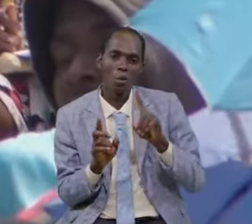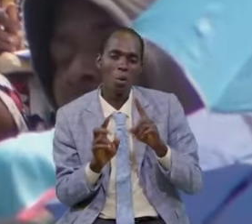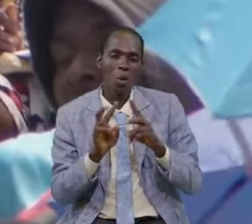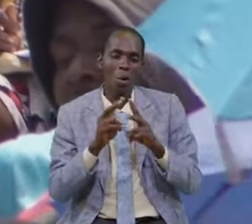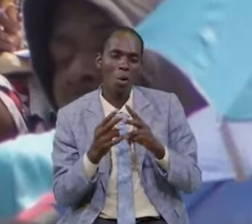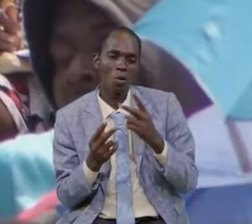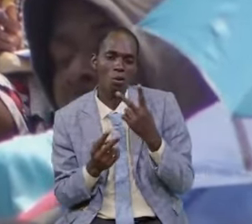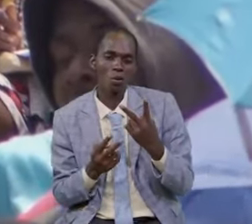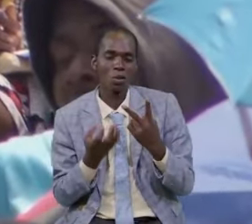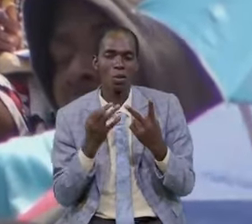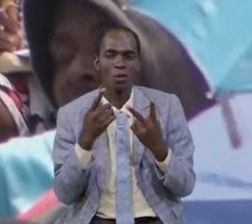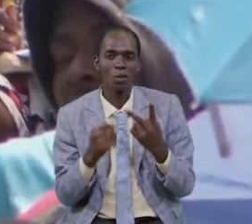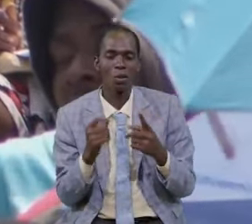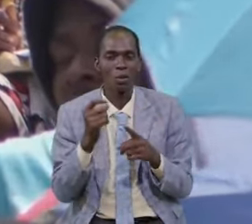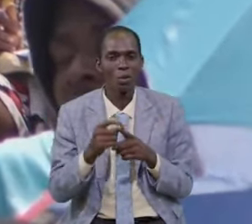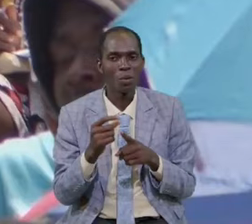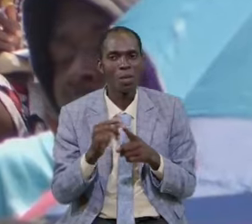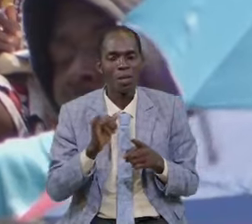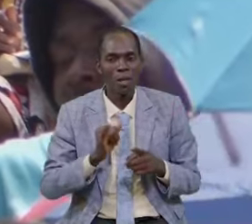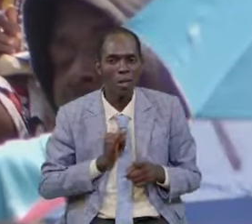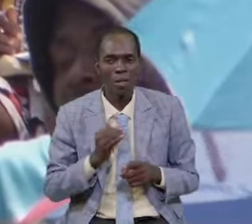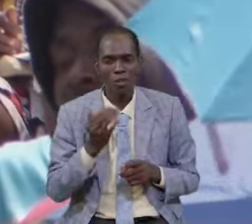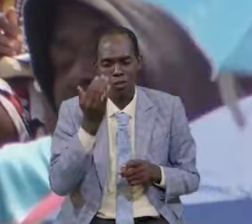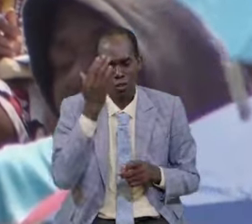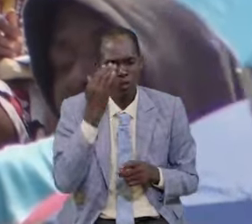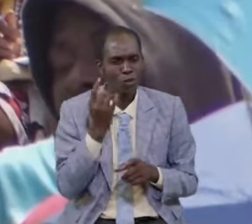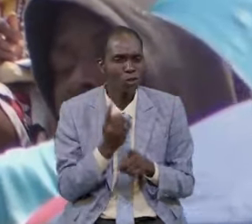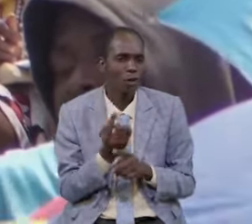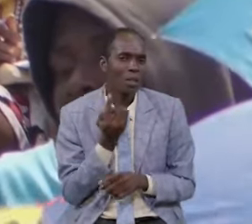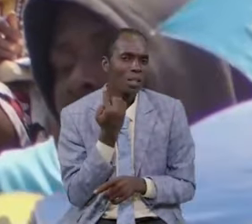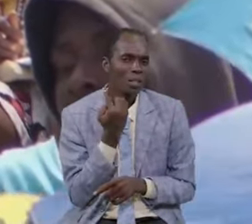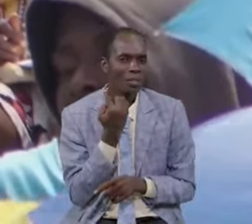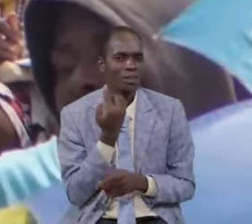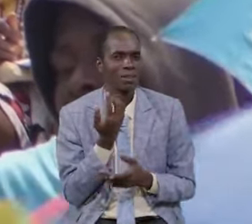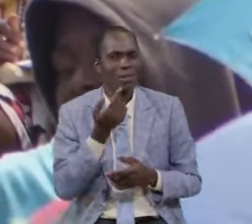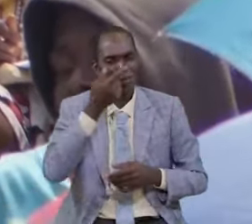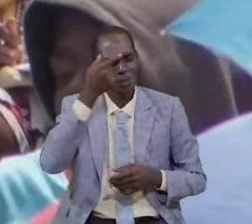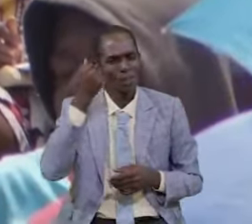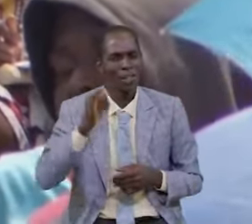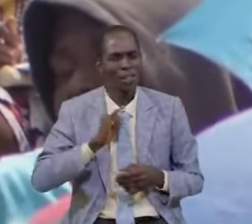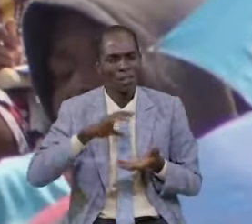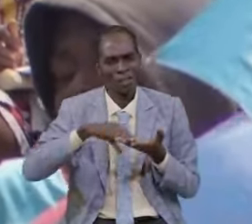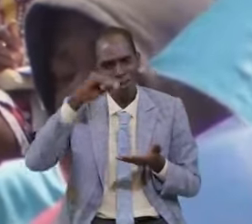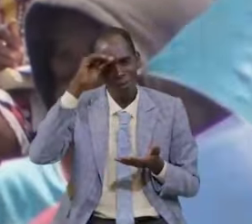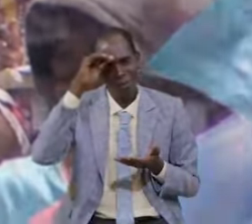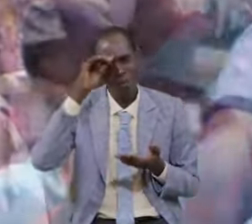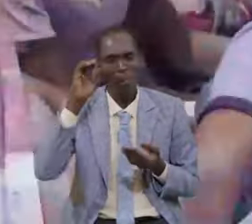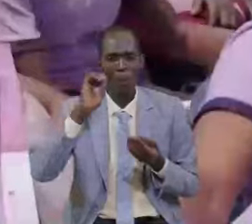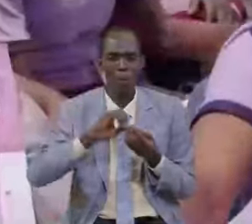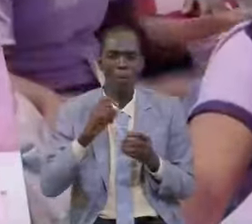mots que j'ai appris récemment, parce que j'ai appris, j'apprends plus de mots chaque